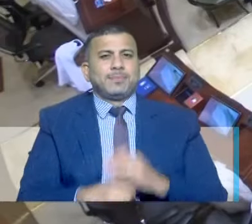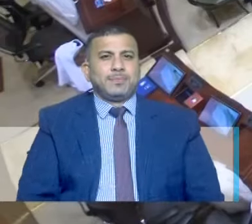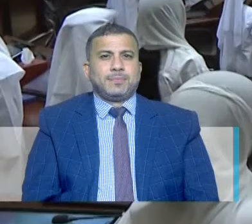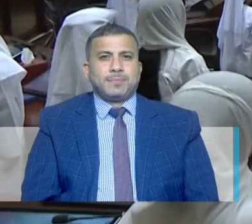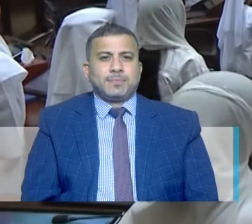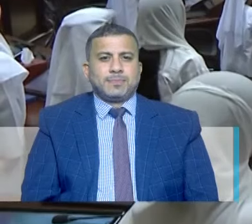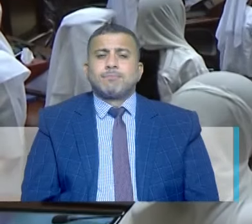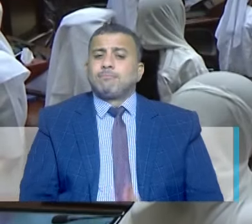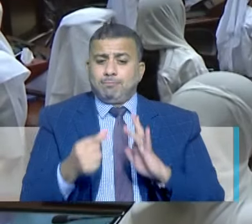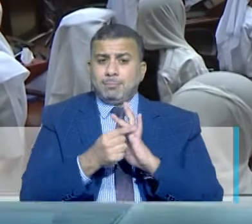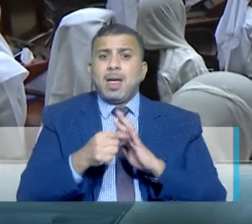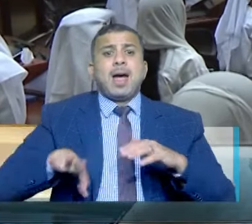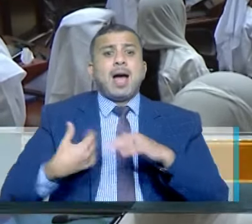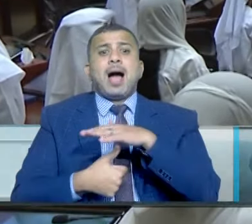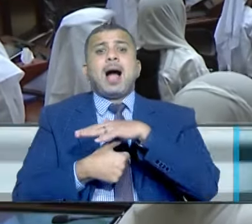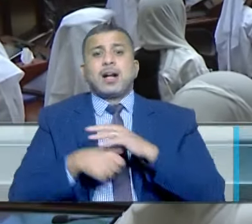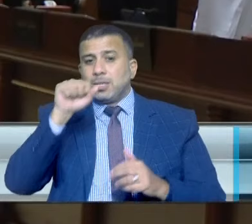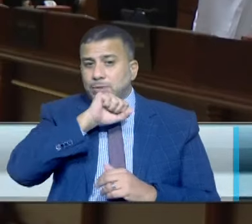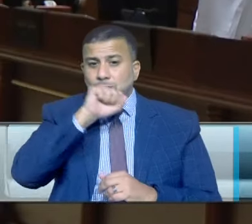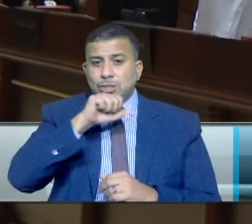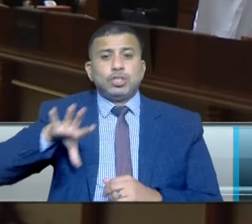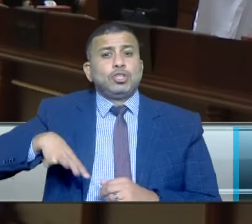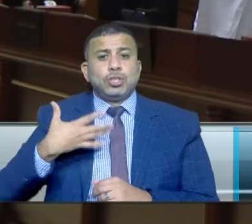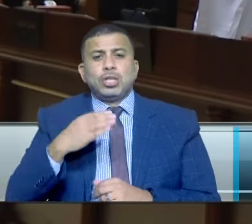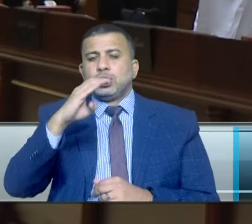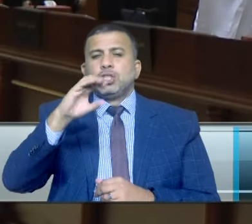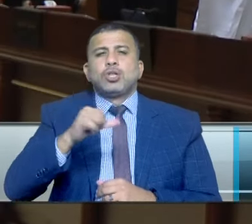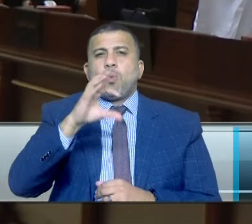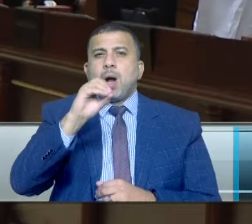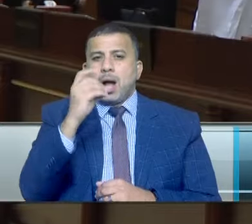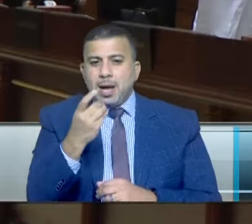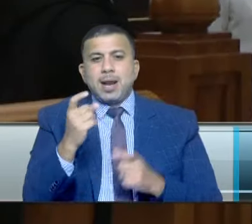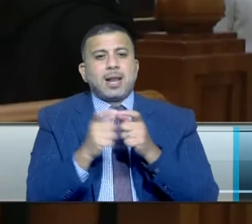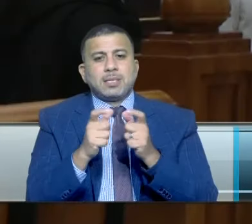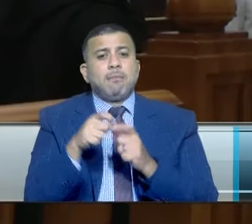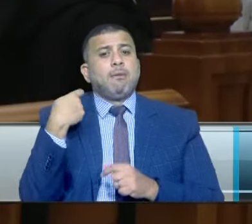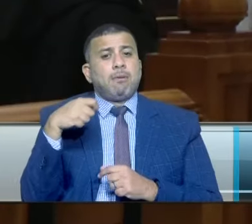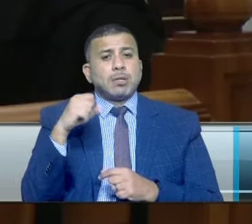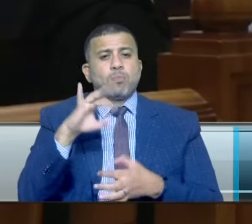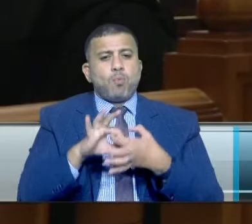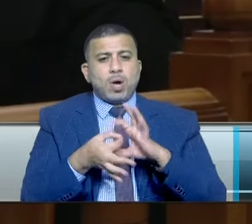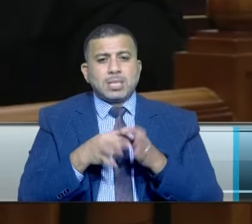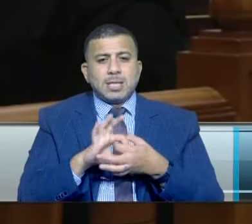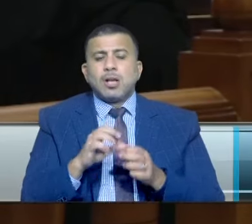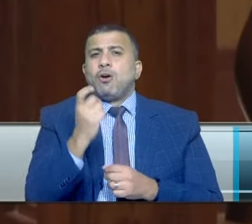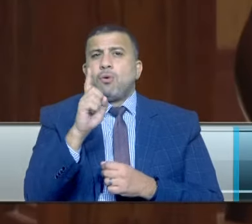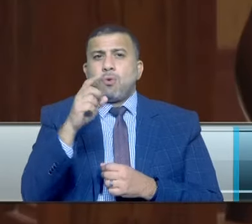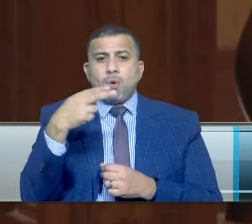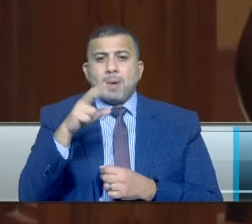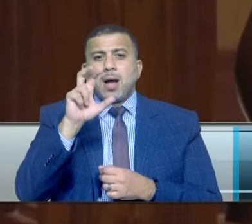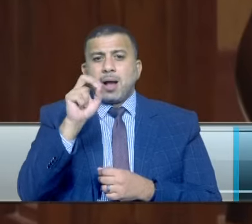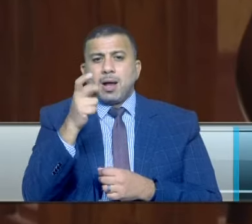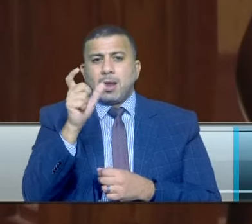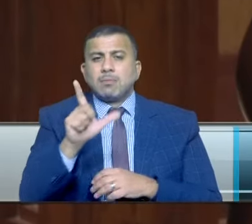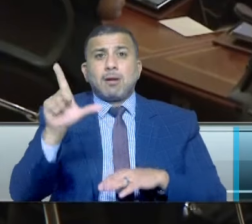قرينة صاحب السمو حاكم الشارقة سمو الشيخة جواهر بنت محمد القاسمي رئيسة مؤسسة ربع قرن لصناعة